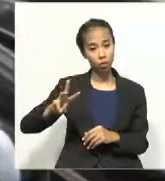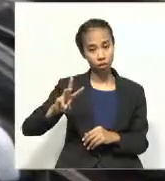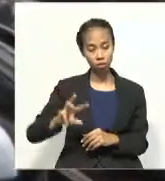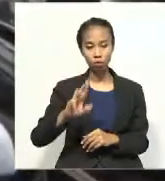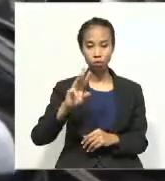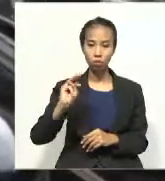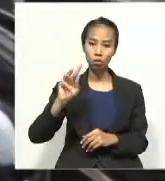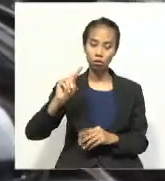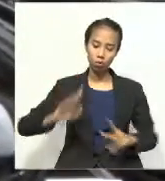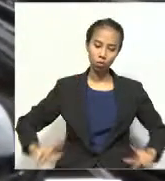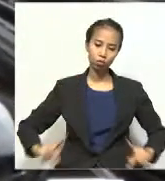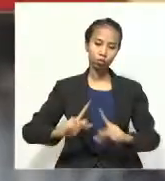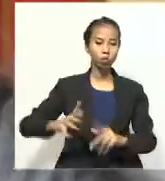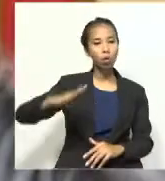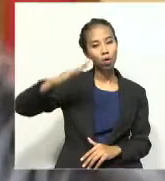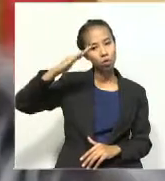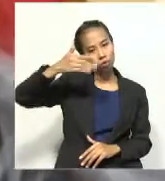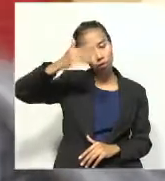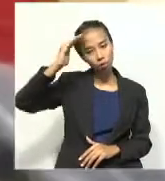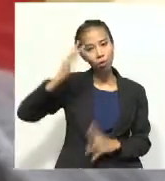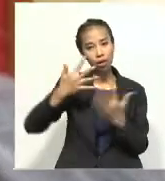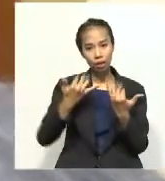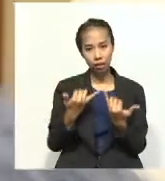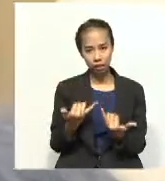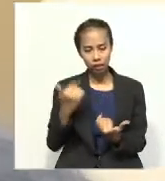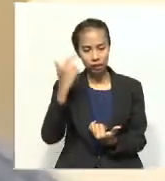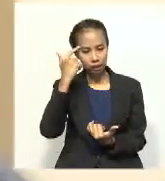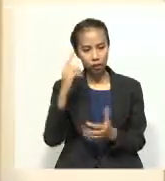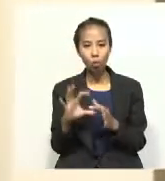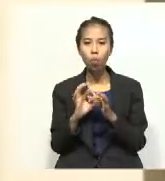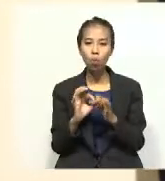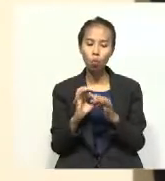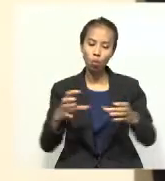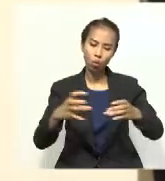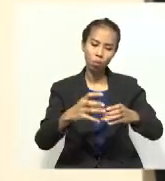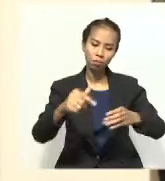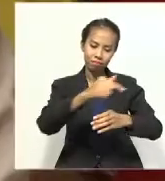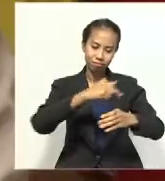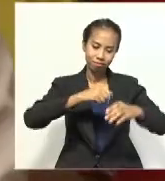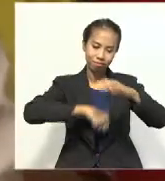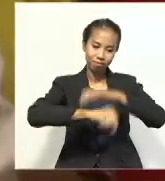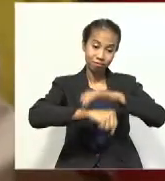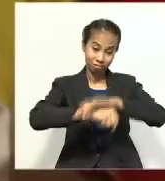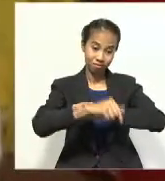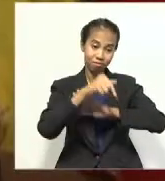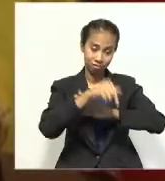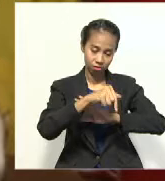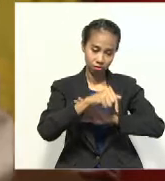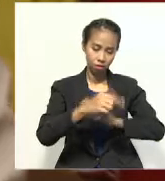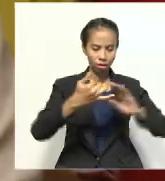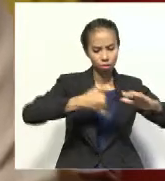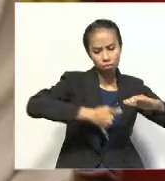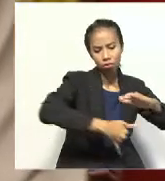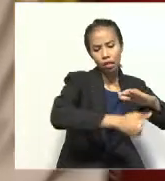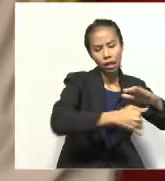นตรีว่าการกระทรวงกลาโหมนะครับเป็นห่วงทีมนักฟุตบอลเยาวชนและโค้ชผู้ฝึกสอนที่หายเข้าไปในถ้ำหลวงขุนน้ำนางนอนจังหวัดเชียงร